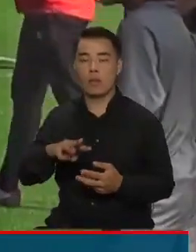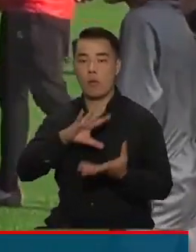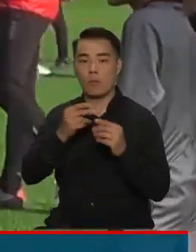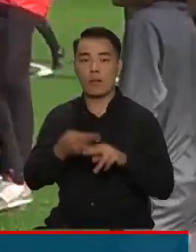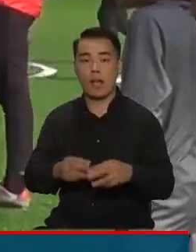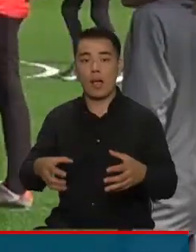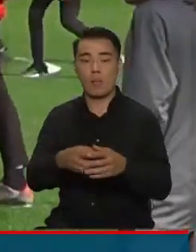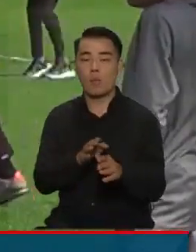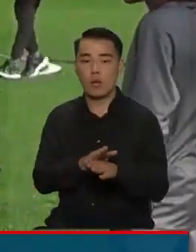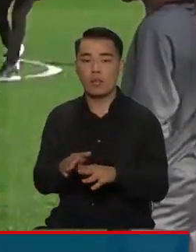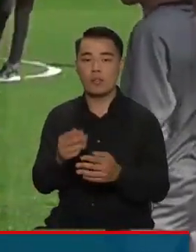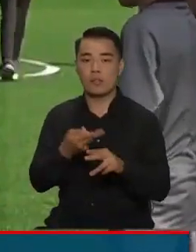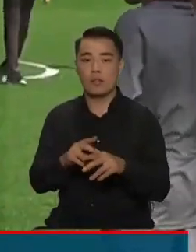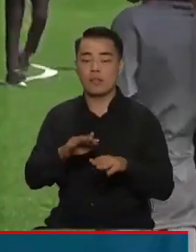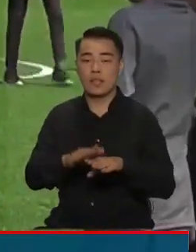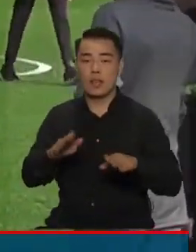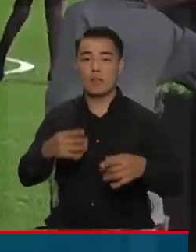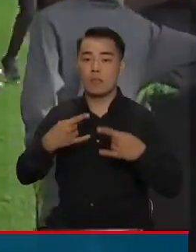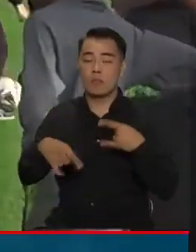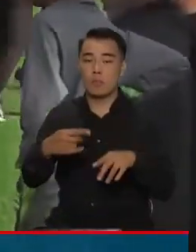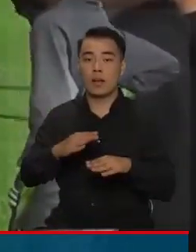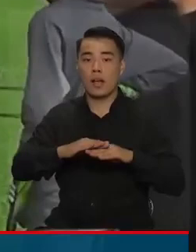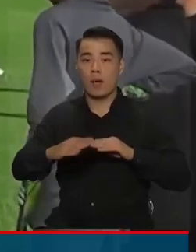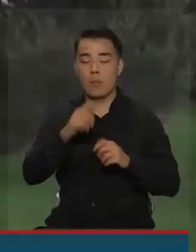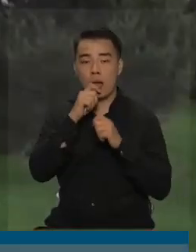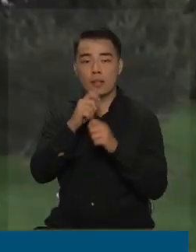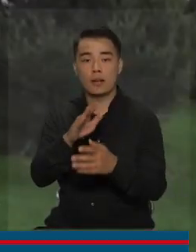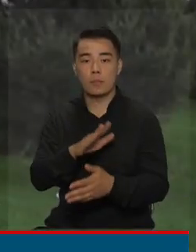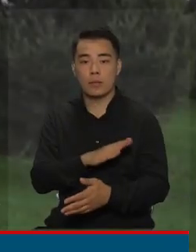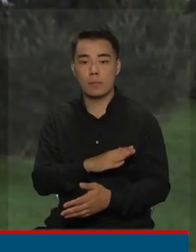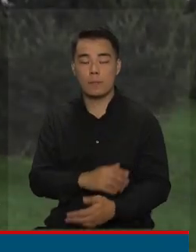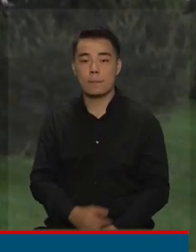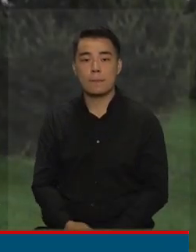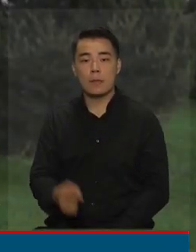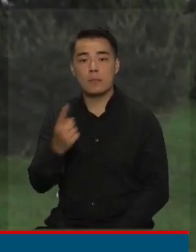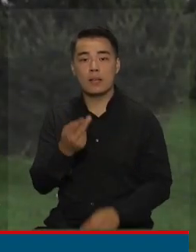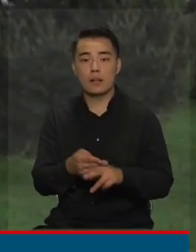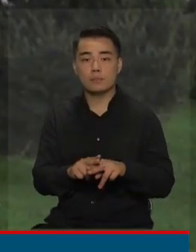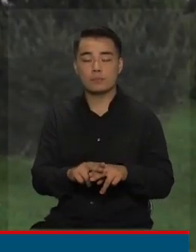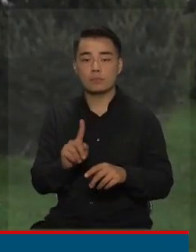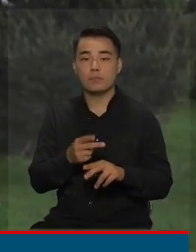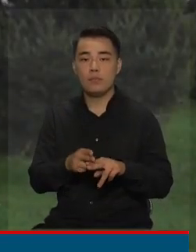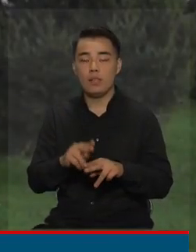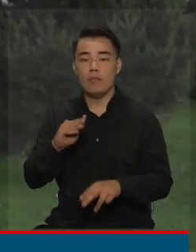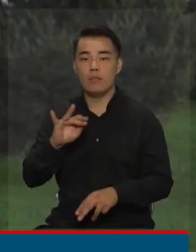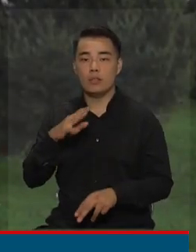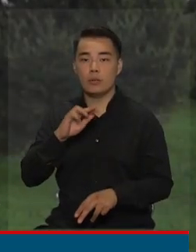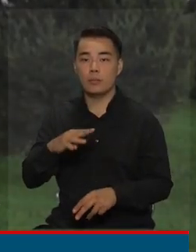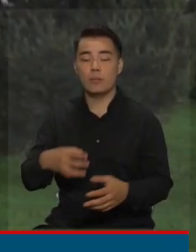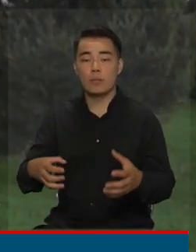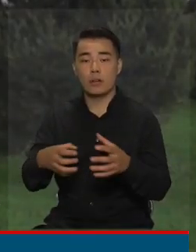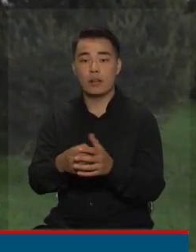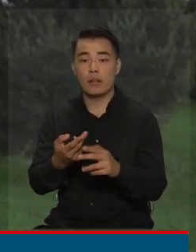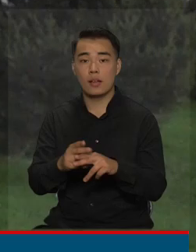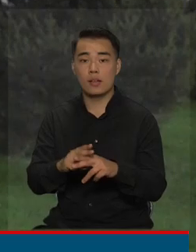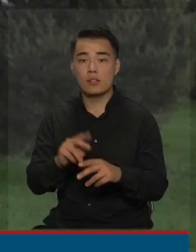дәл осы күні жеткіншектерге арналған футбол алаңын сыйға тартты. Ең алдымен Freedom Broker компаниясына,